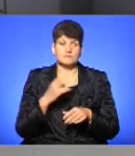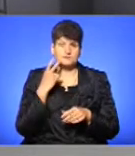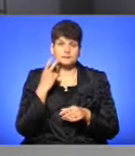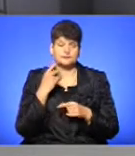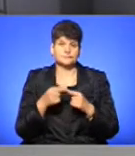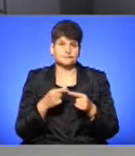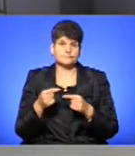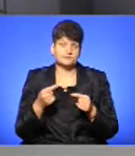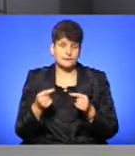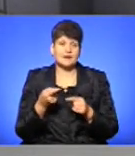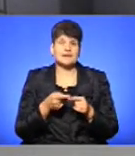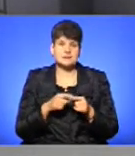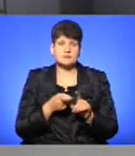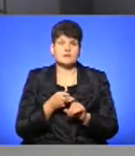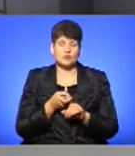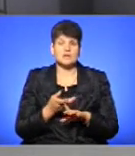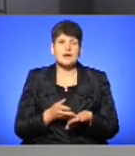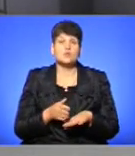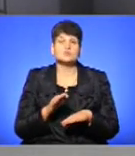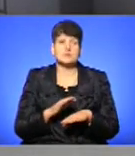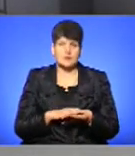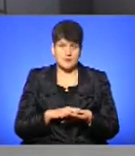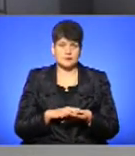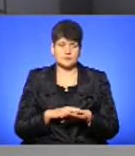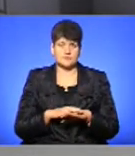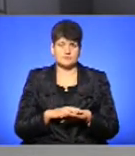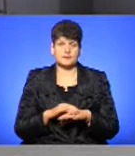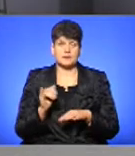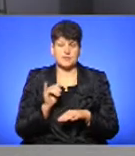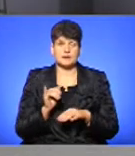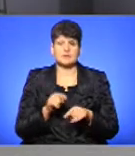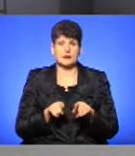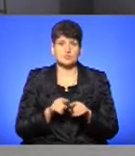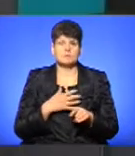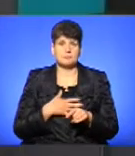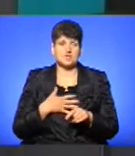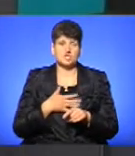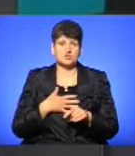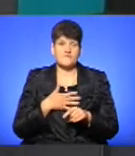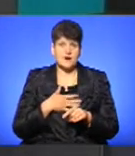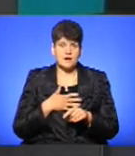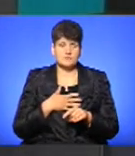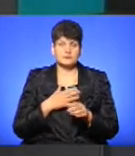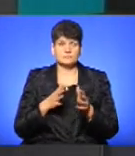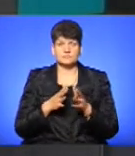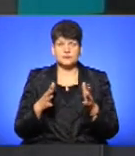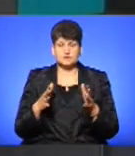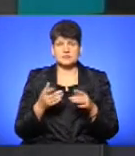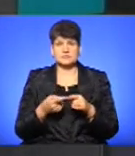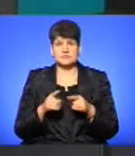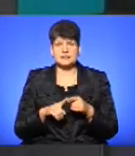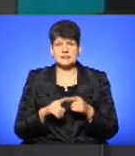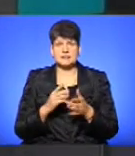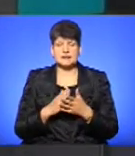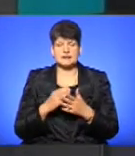це приводить якраз і до ускладнень. І таким чином ми також переживаємо, тому що в переважній більшості це є